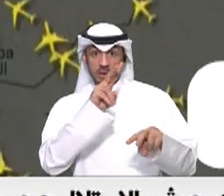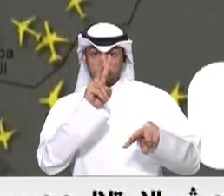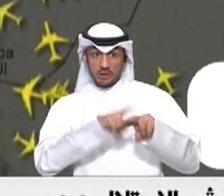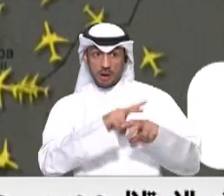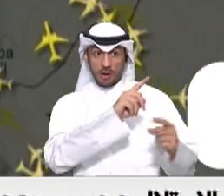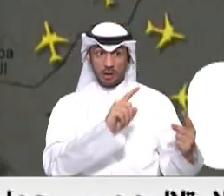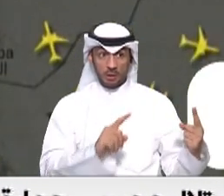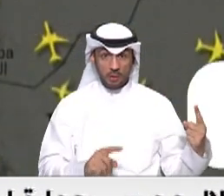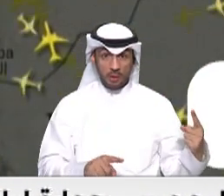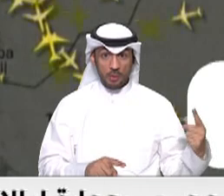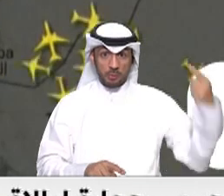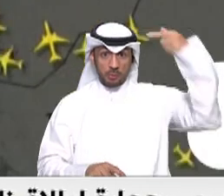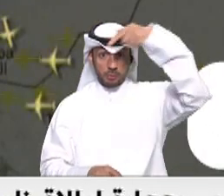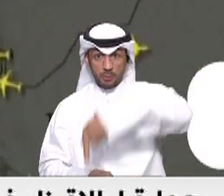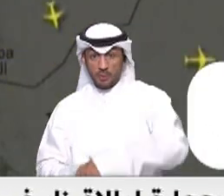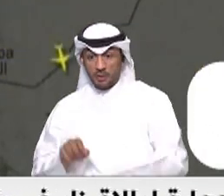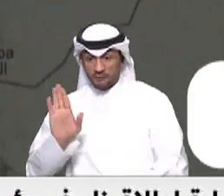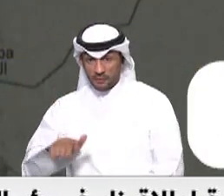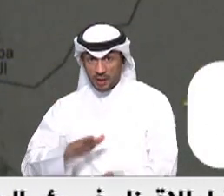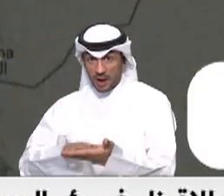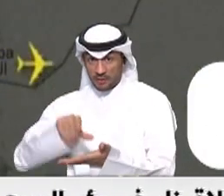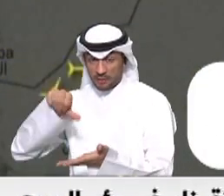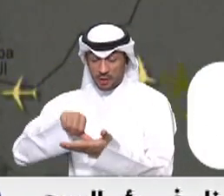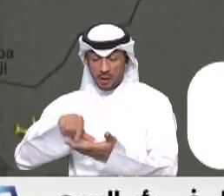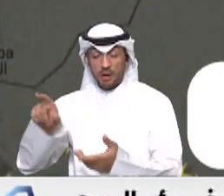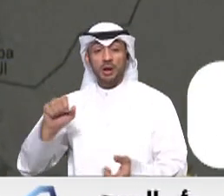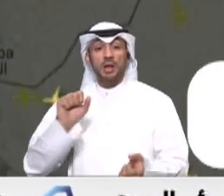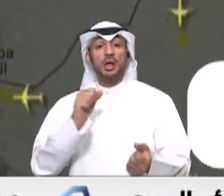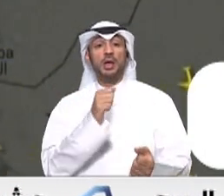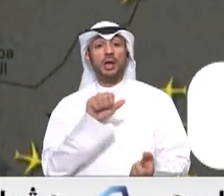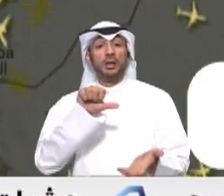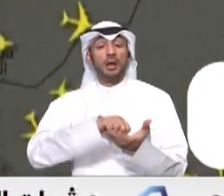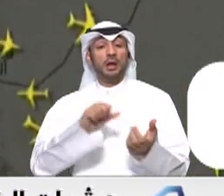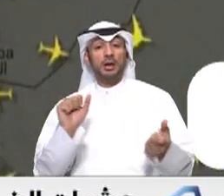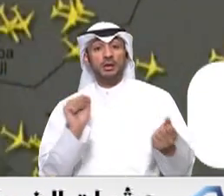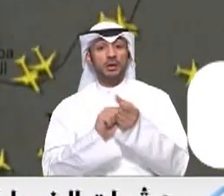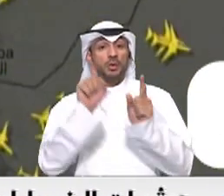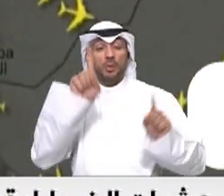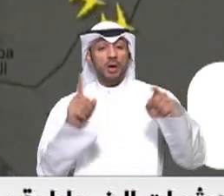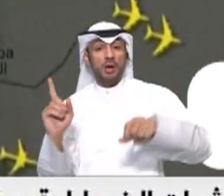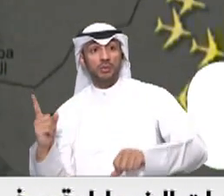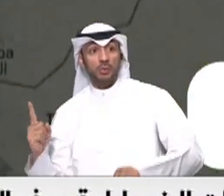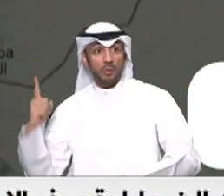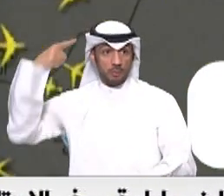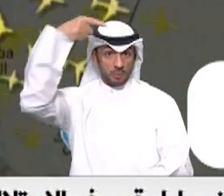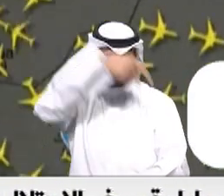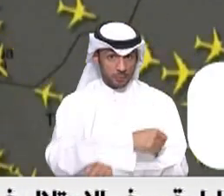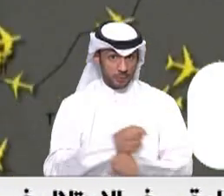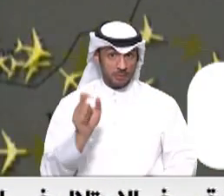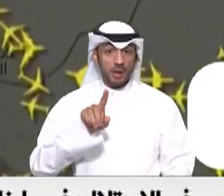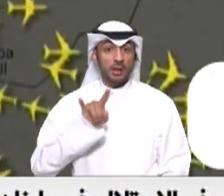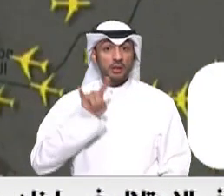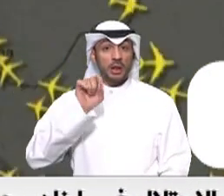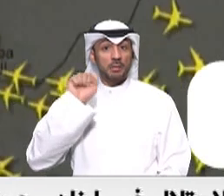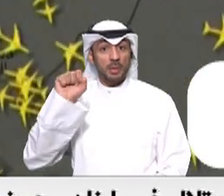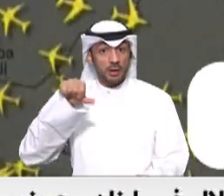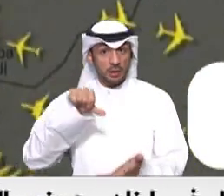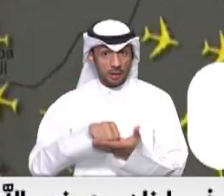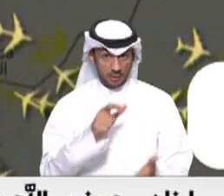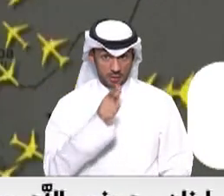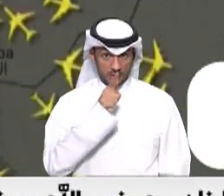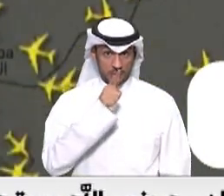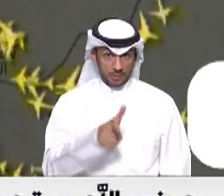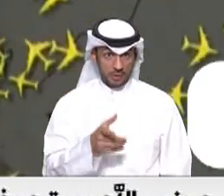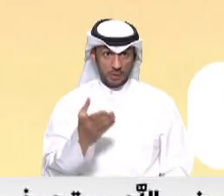هجوما على اراضيها ونقلت وكاله مهر الايرانيه عن المتحدث باسم منظمه الطيران المدني الايرانيه قوله انه